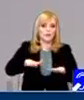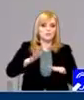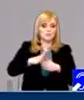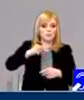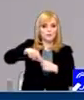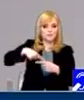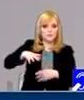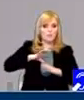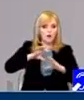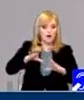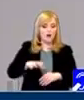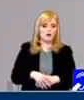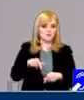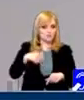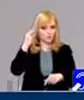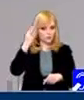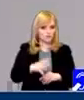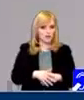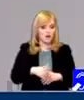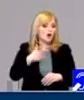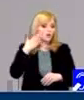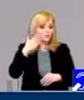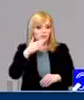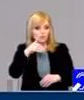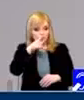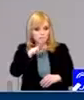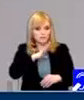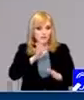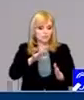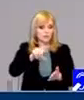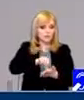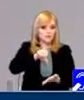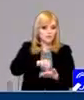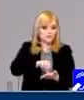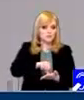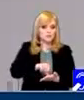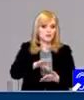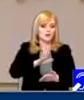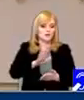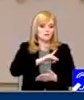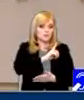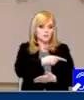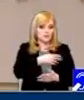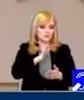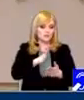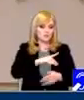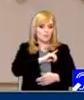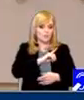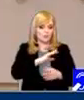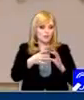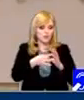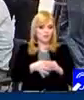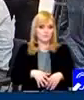în Republica Moldova. Și acest lucru România nu poate să-l facă decât pentru o prezență mediatică puternică. Oficialul s-a referit